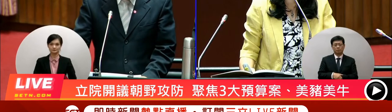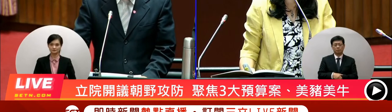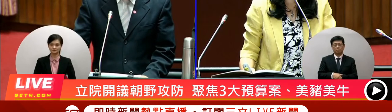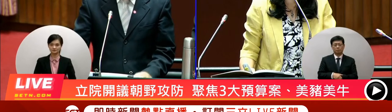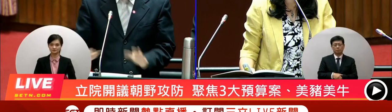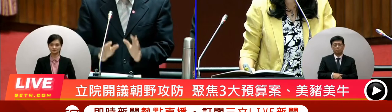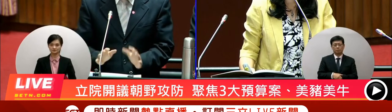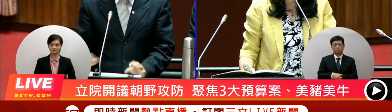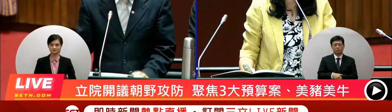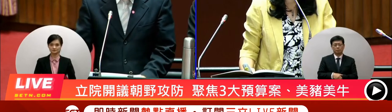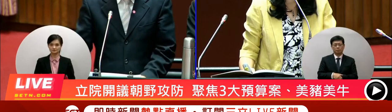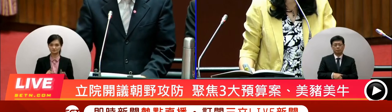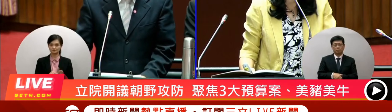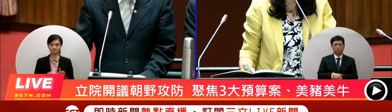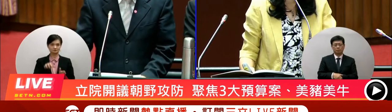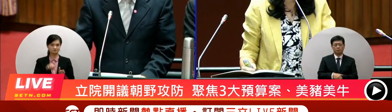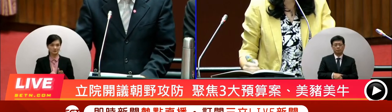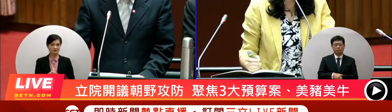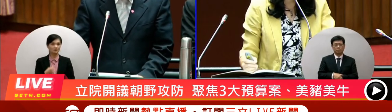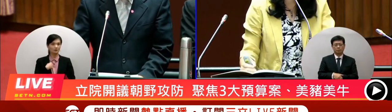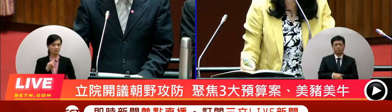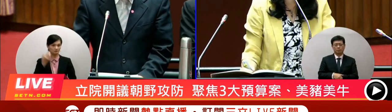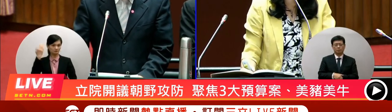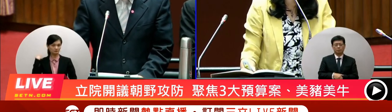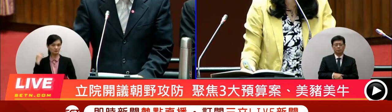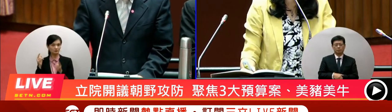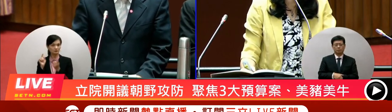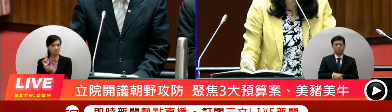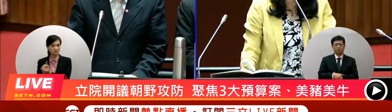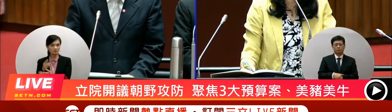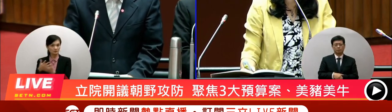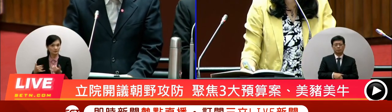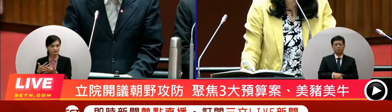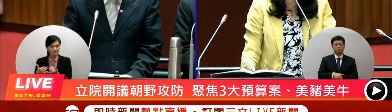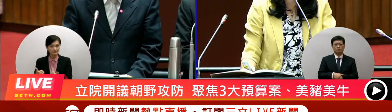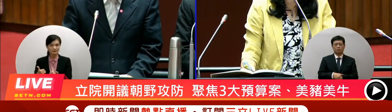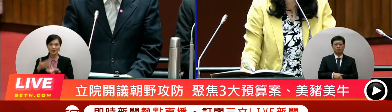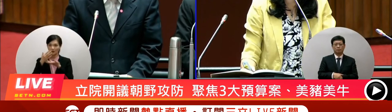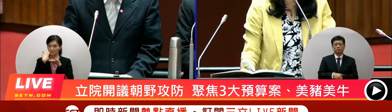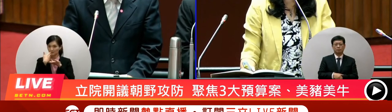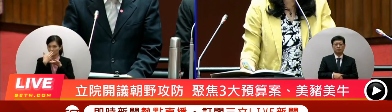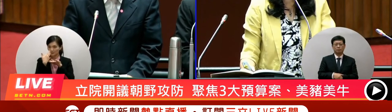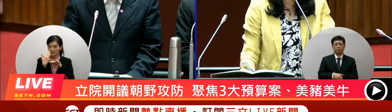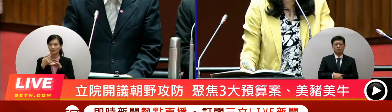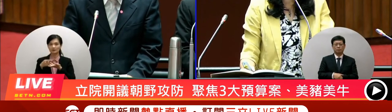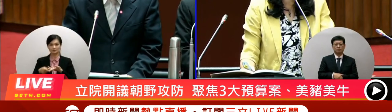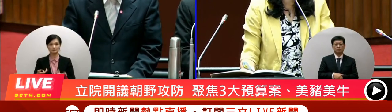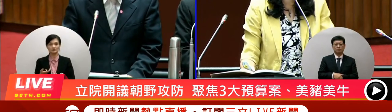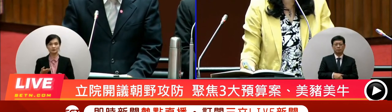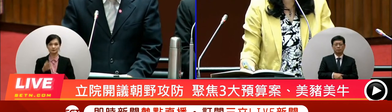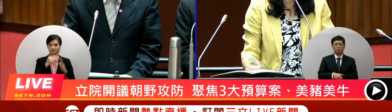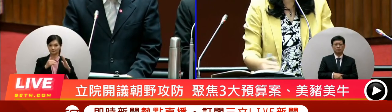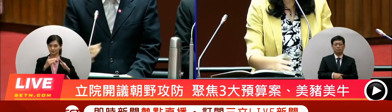时间，那么因为过去我们对于学生使用这个用餐其实从学校卫生法里面一直以来